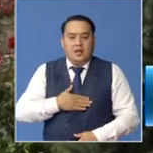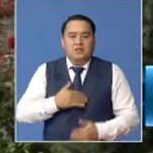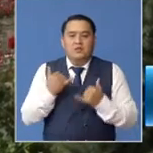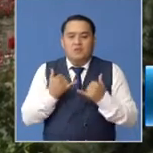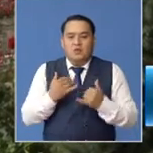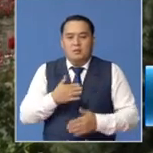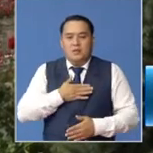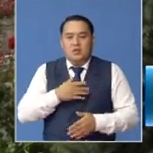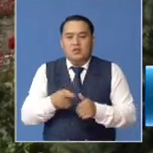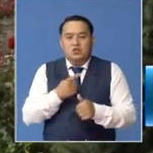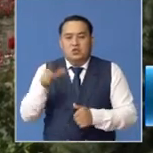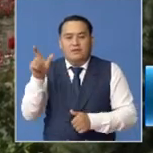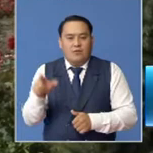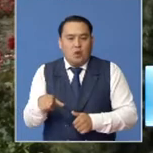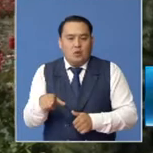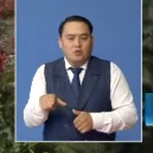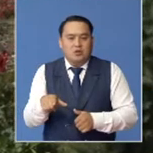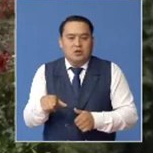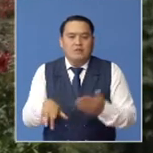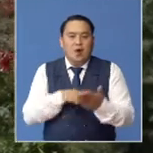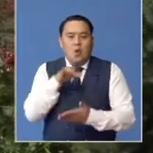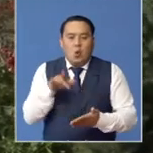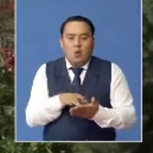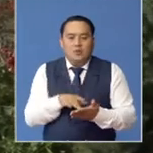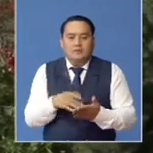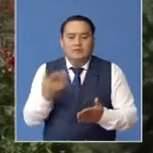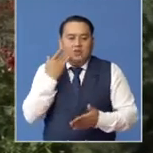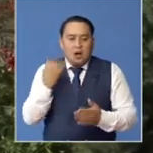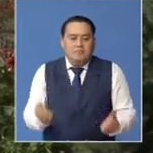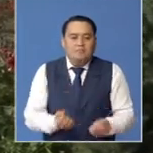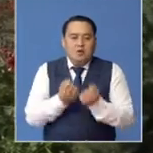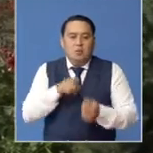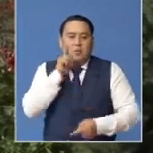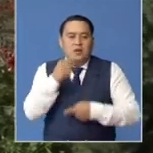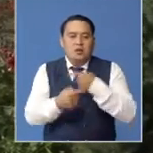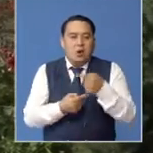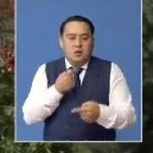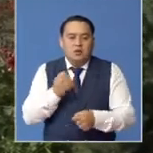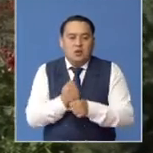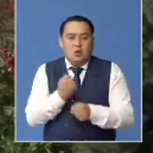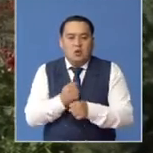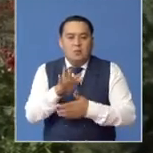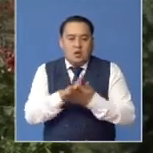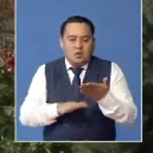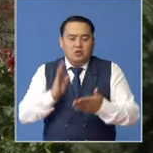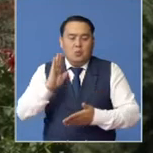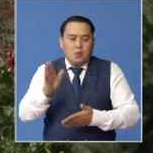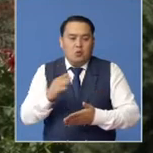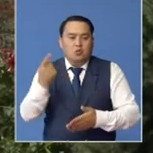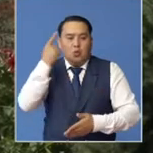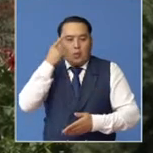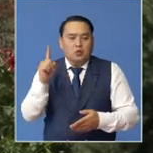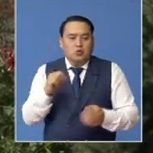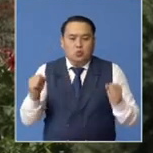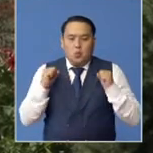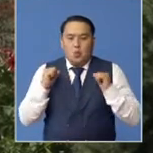сегодня и меня назвали человеком года, человеком города. Я всегда поддерживаю подрастающее поколение. Это дело я буду продолжать, потому что считаю, что